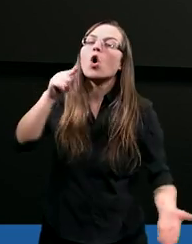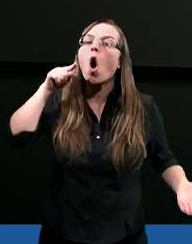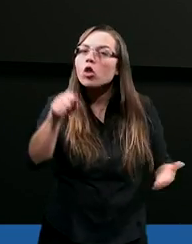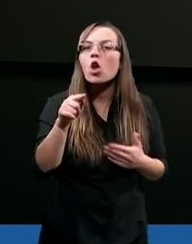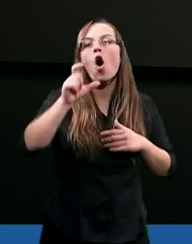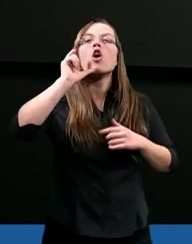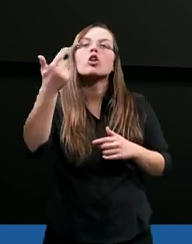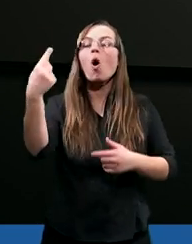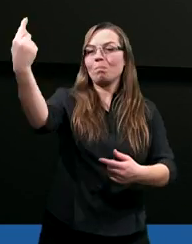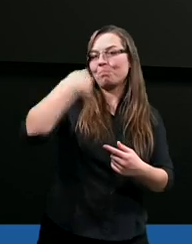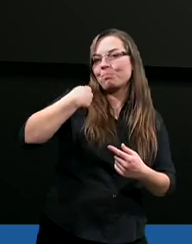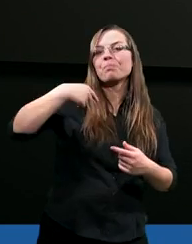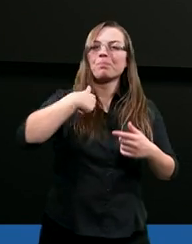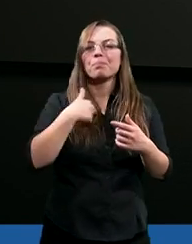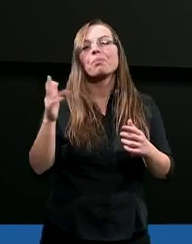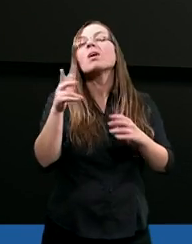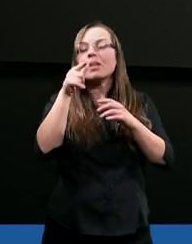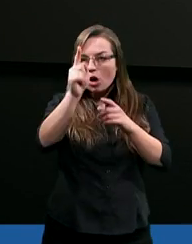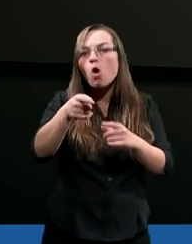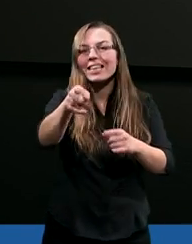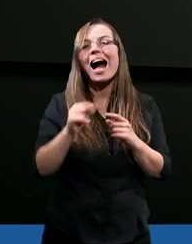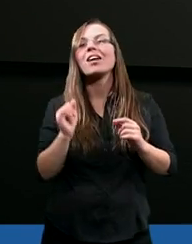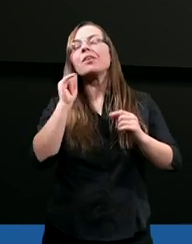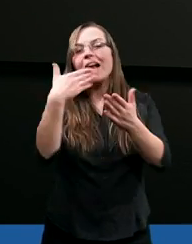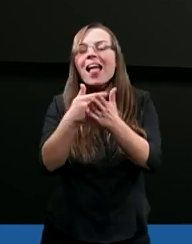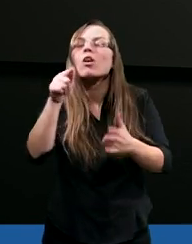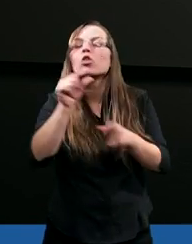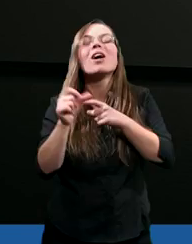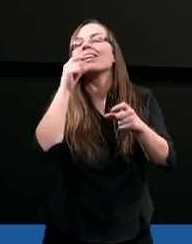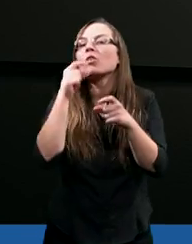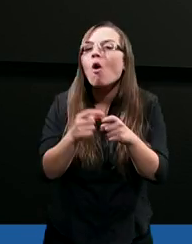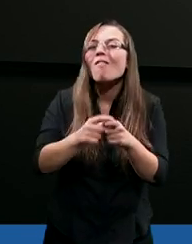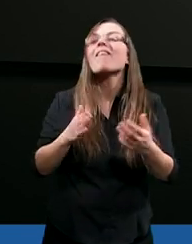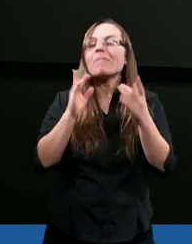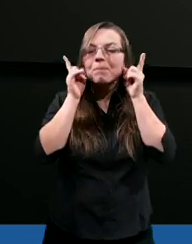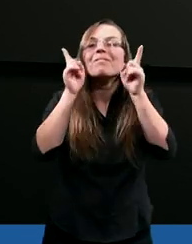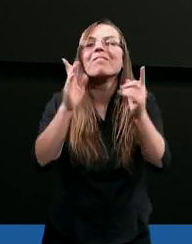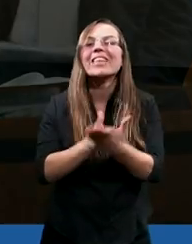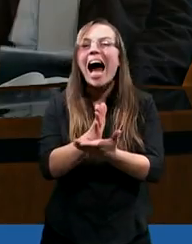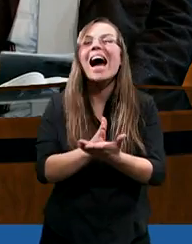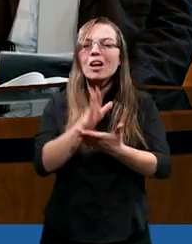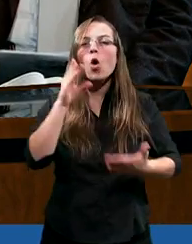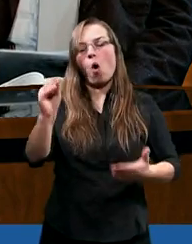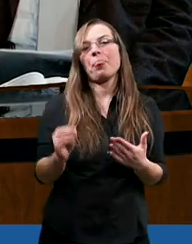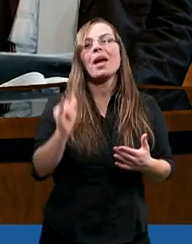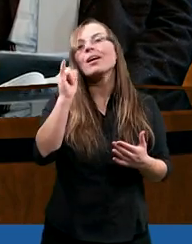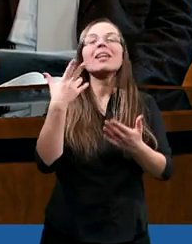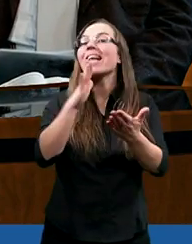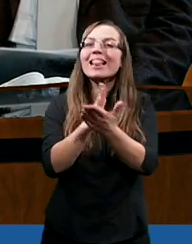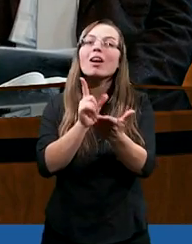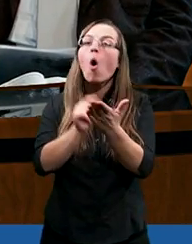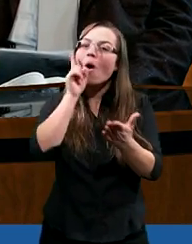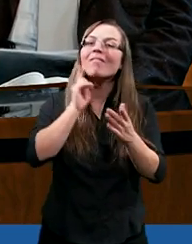rozkażę. I dlatego jest to Słowo wiarygodne. I nie tylko